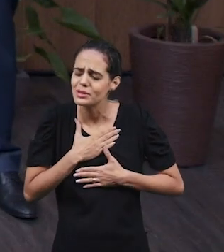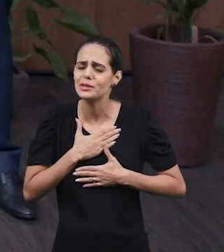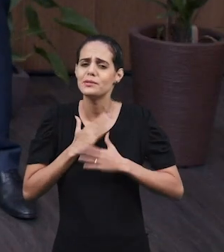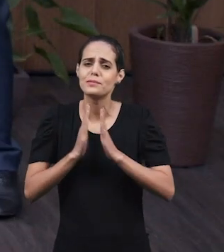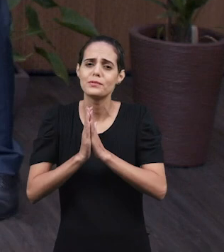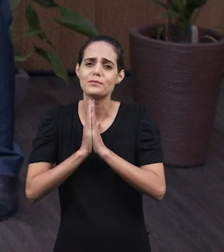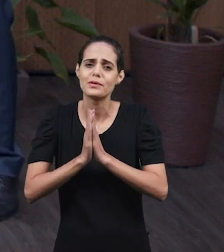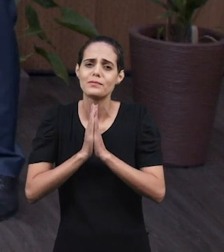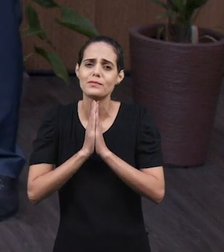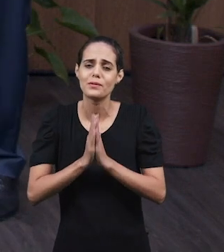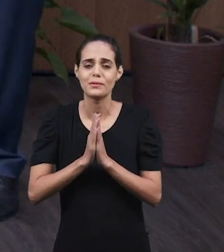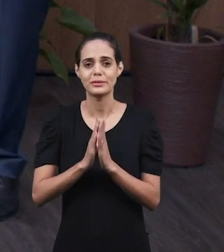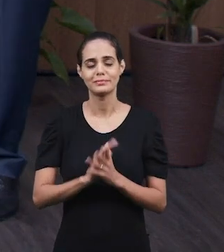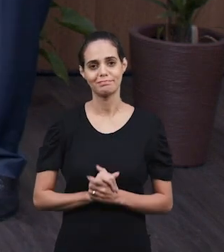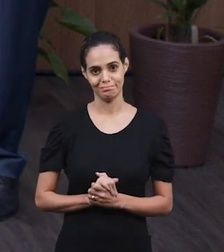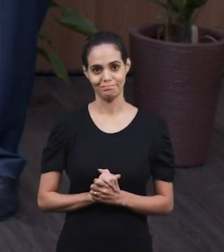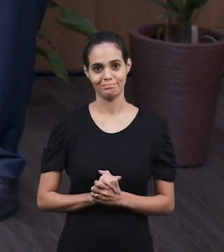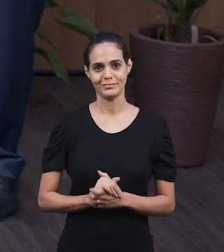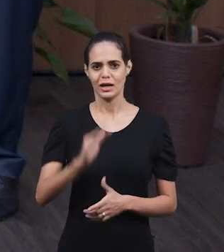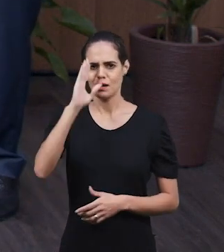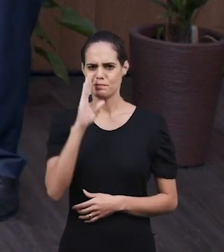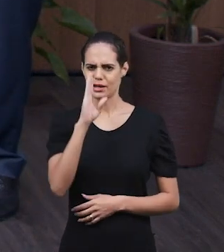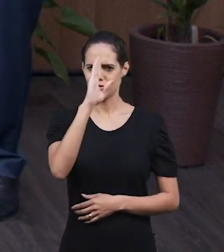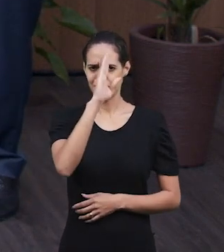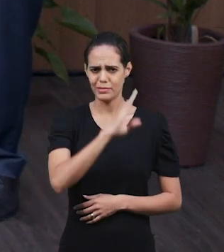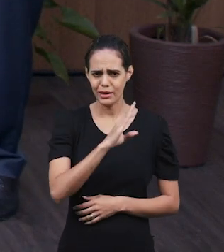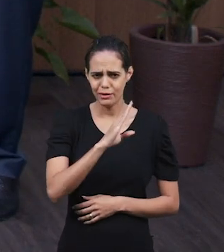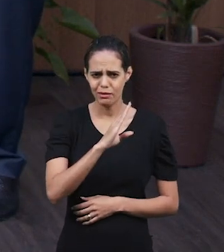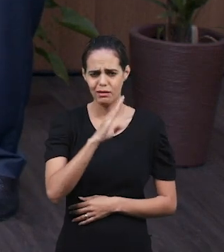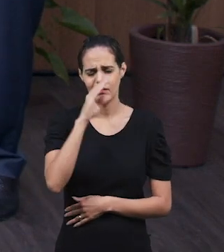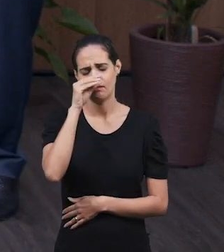moi. Que de Bartimée,